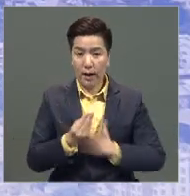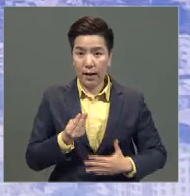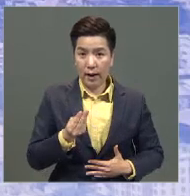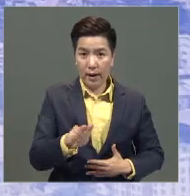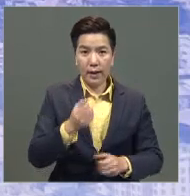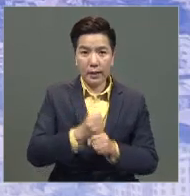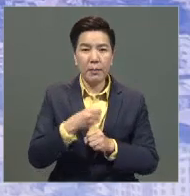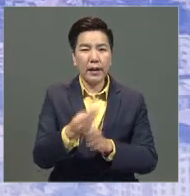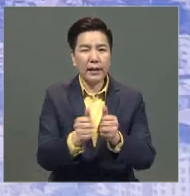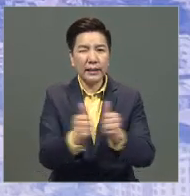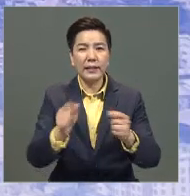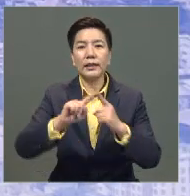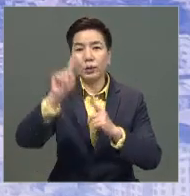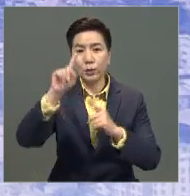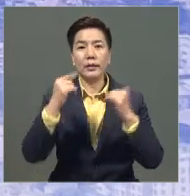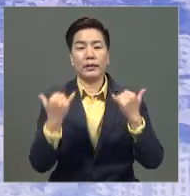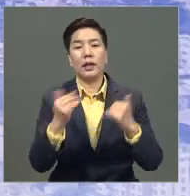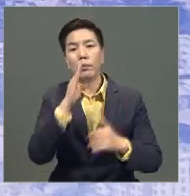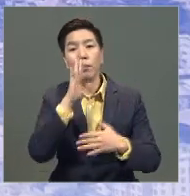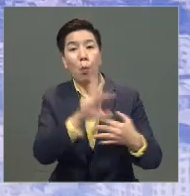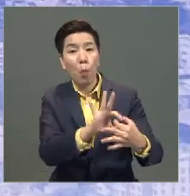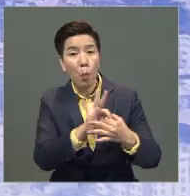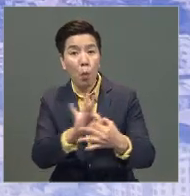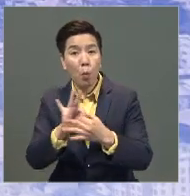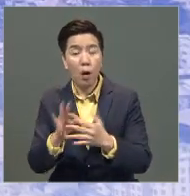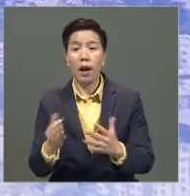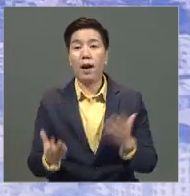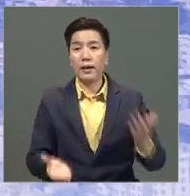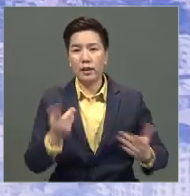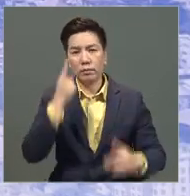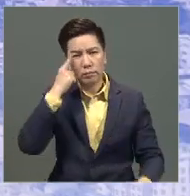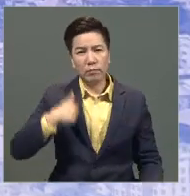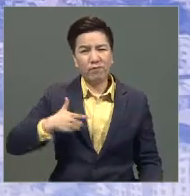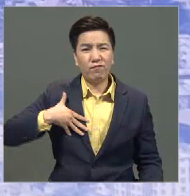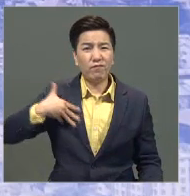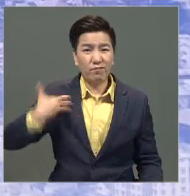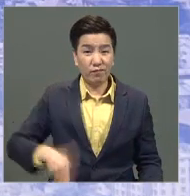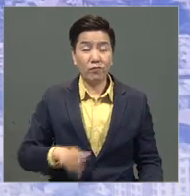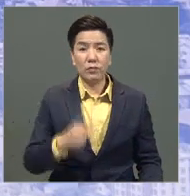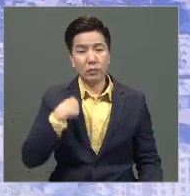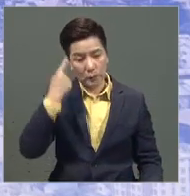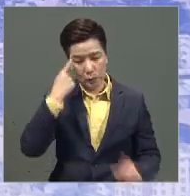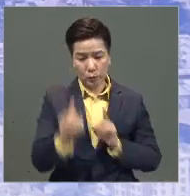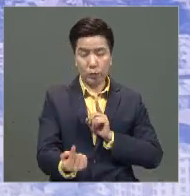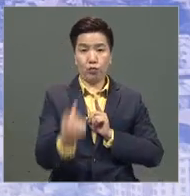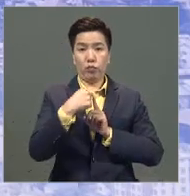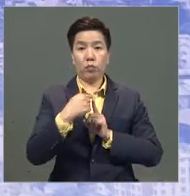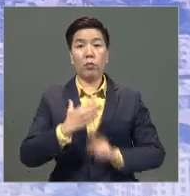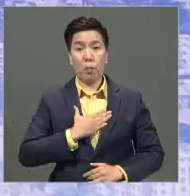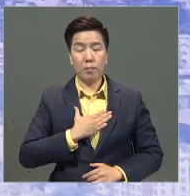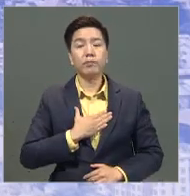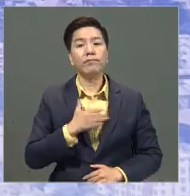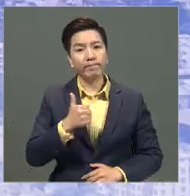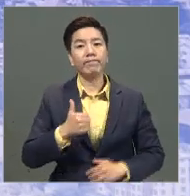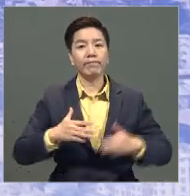ทำงานให้ดีที่สุดนะครับแล้วมีข้ออะไรที่ท่านห่วงใยที่ท่านไม่สบายใจจะโดยตรงมาที่ผมก็ยินดีนะครับ